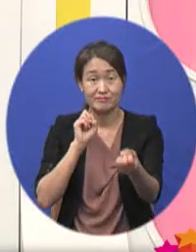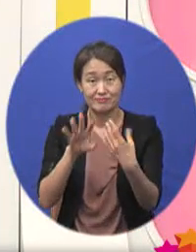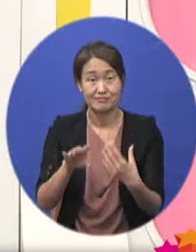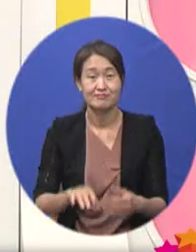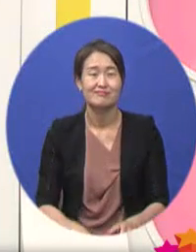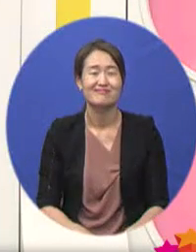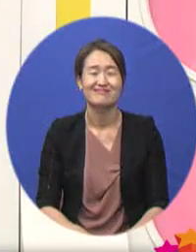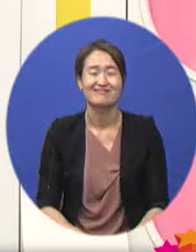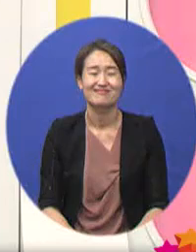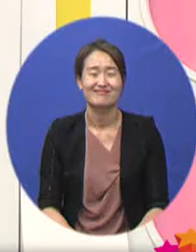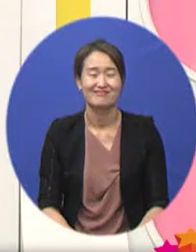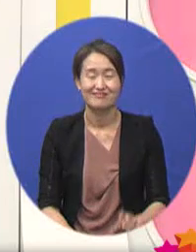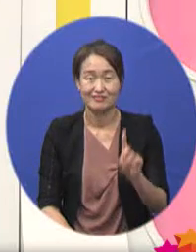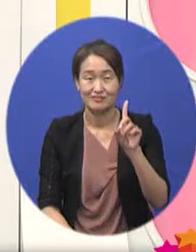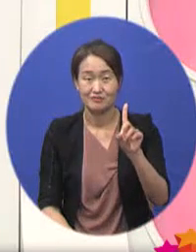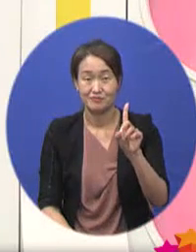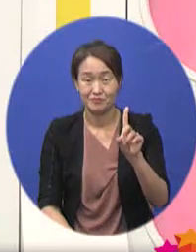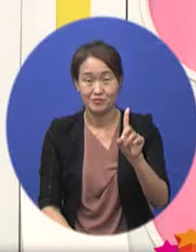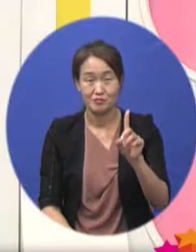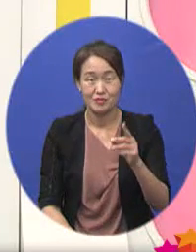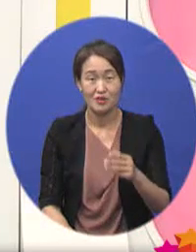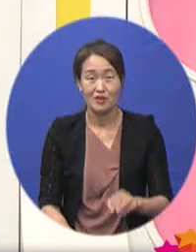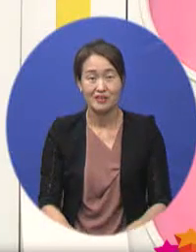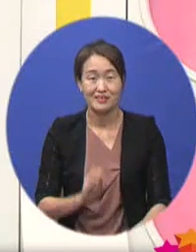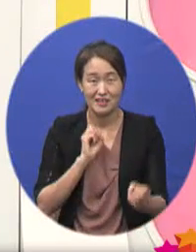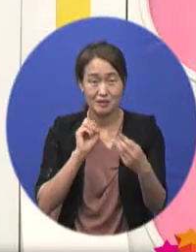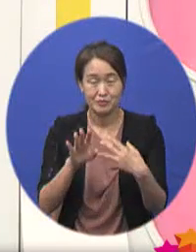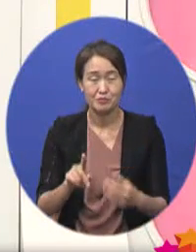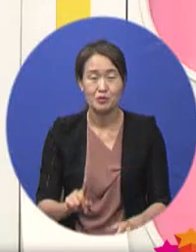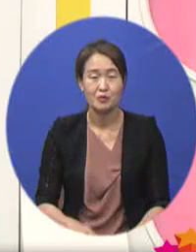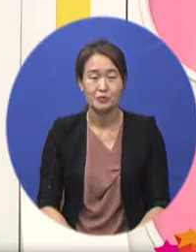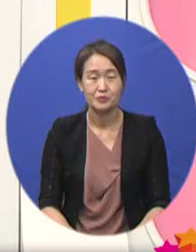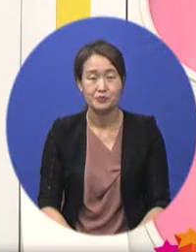무엇일까요? 네, 보기가 있었는데요. 정답은요?